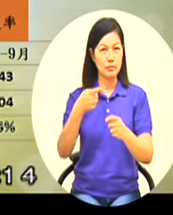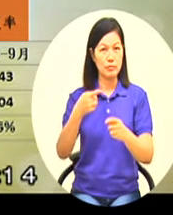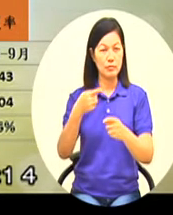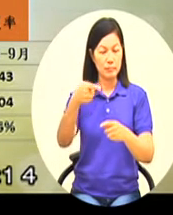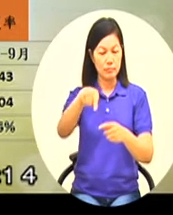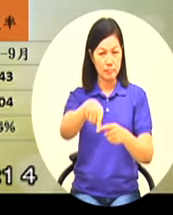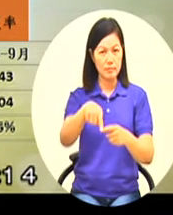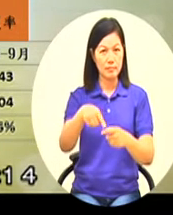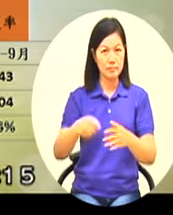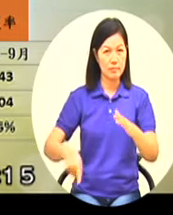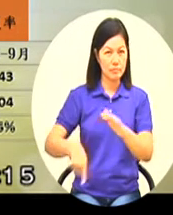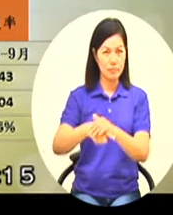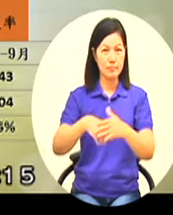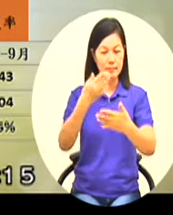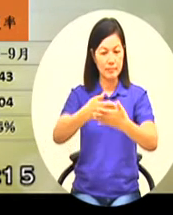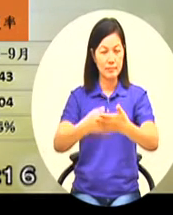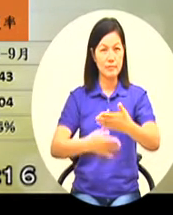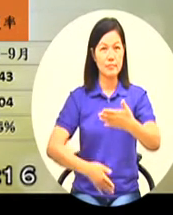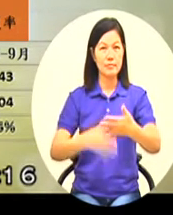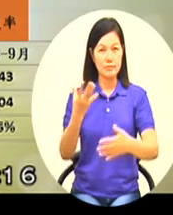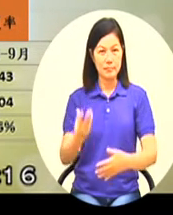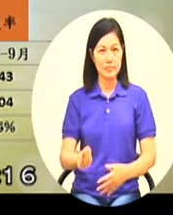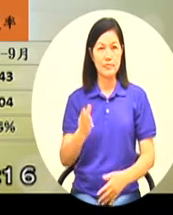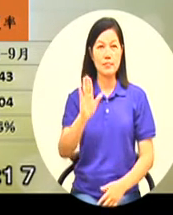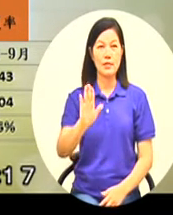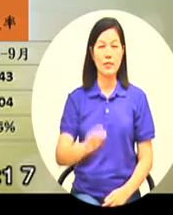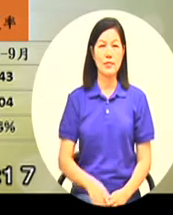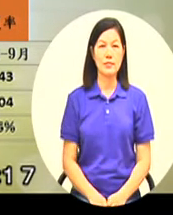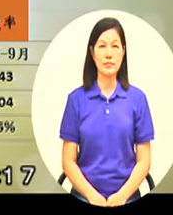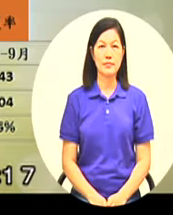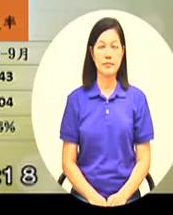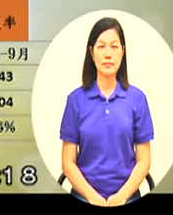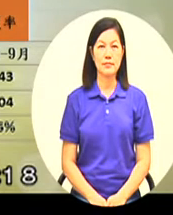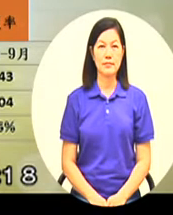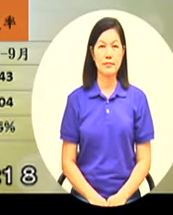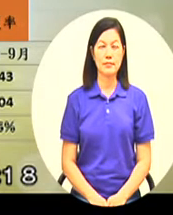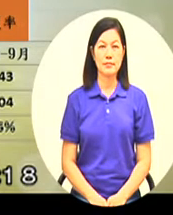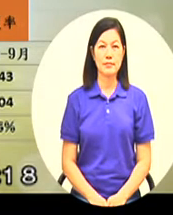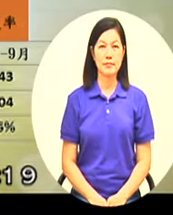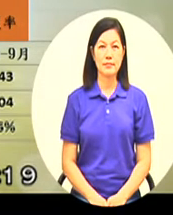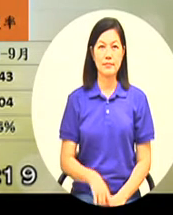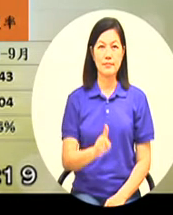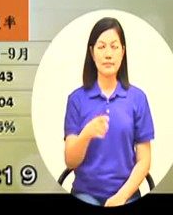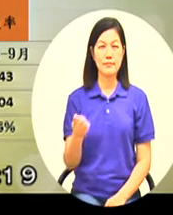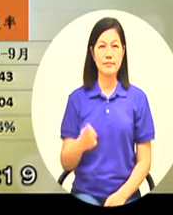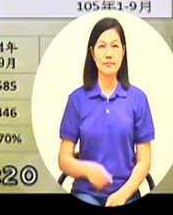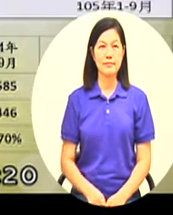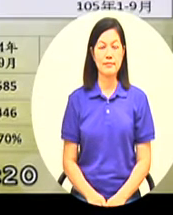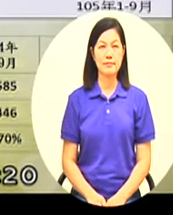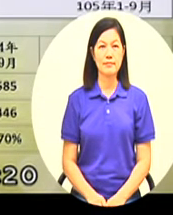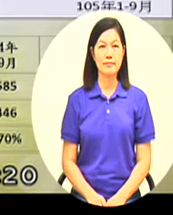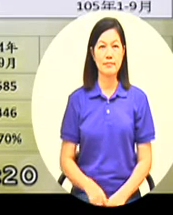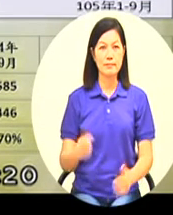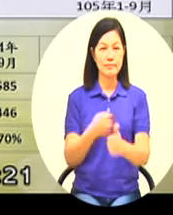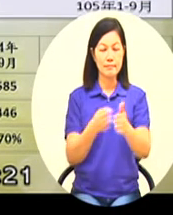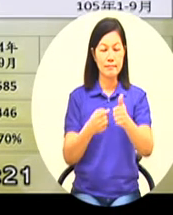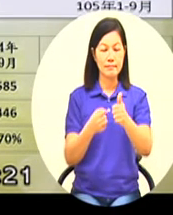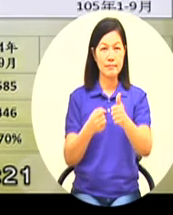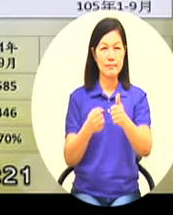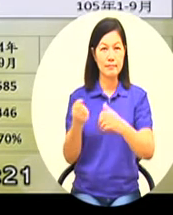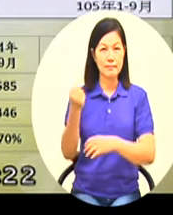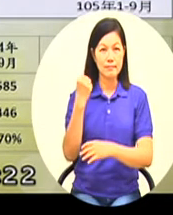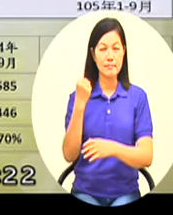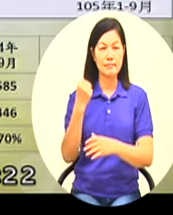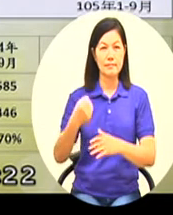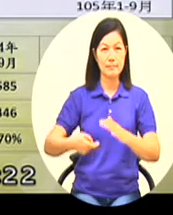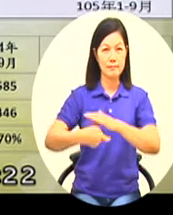的。全班刑案，再过来，再过来，暴力跟窃盗，